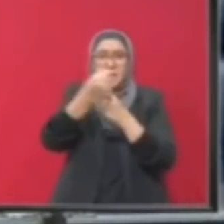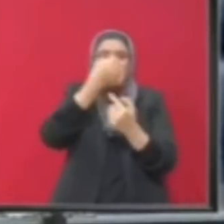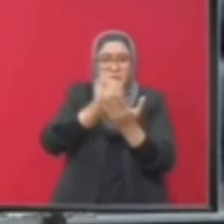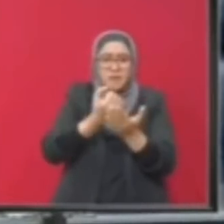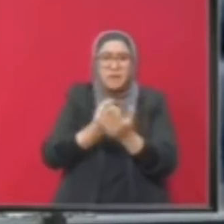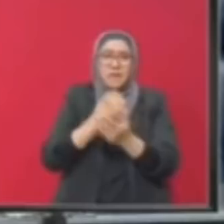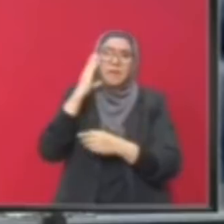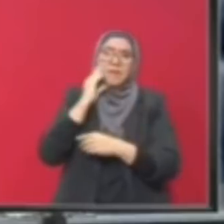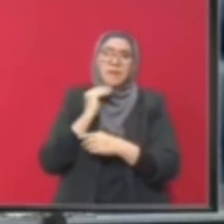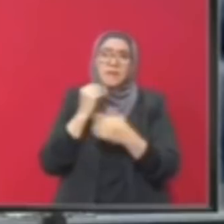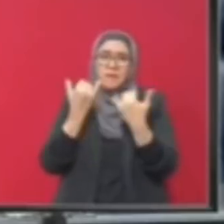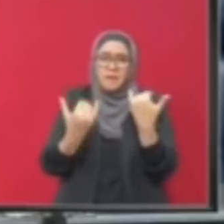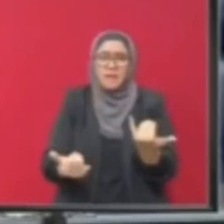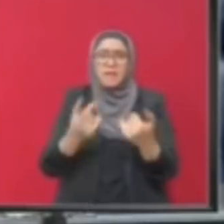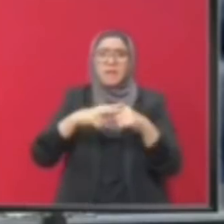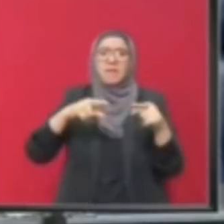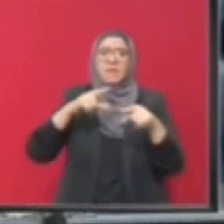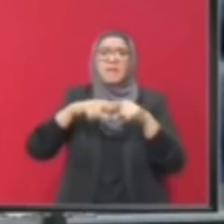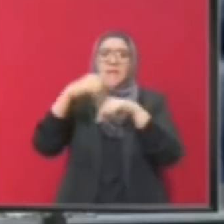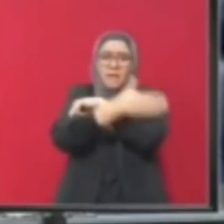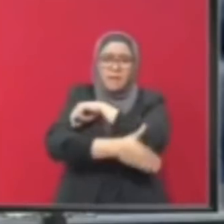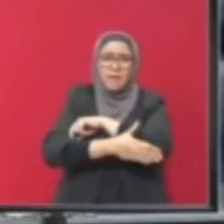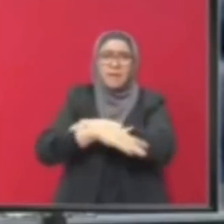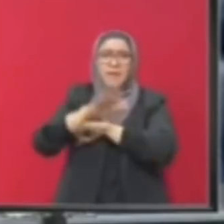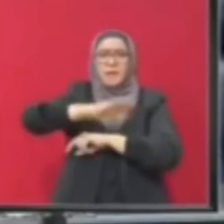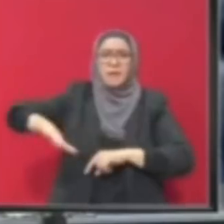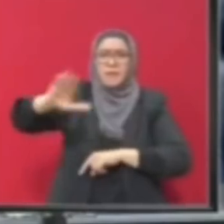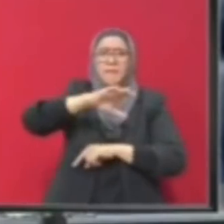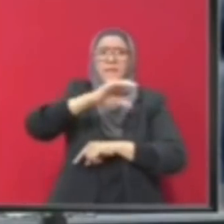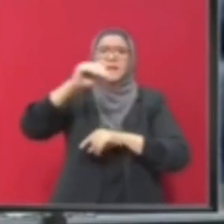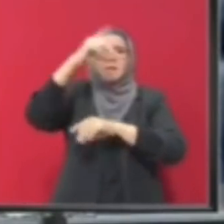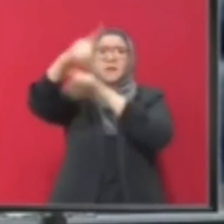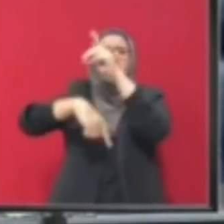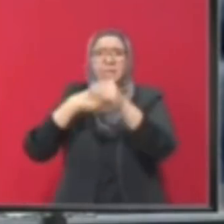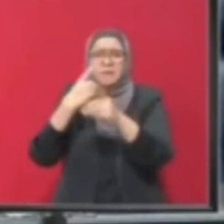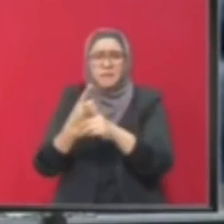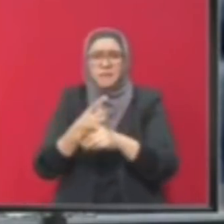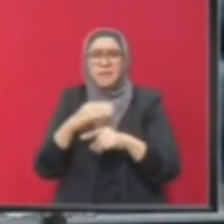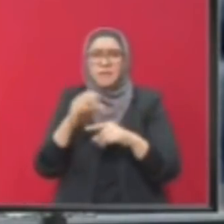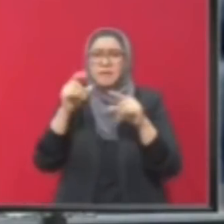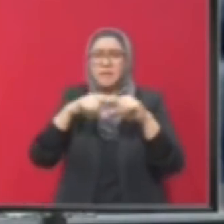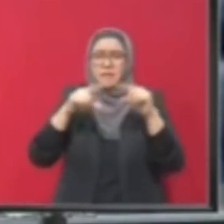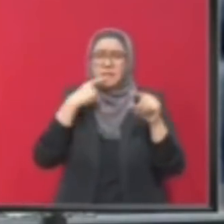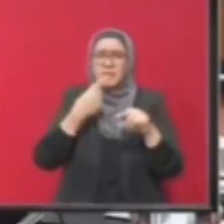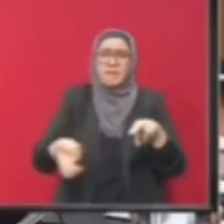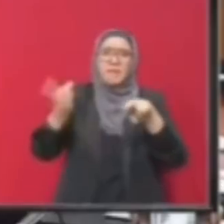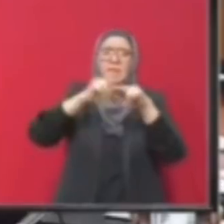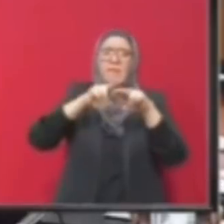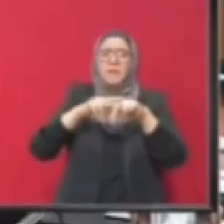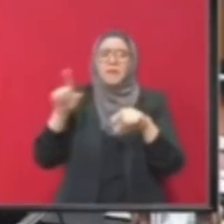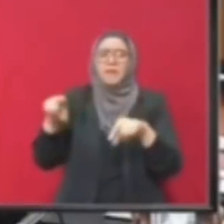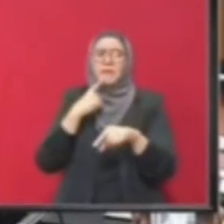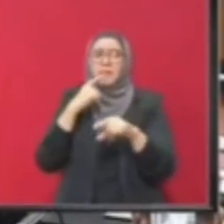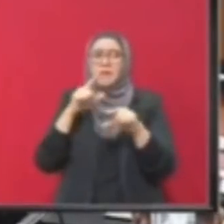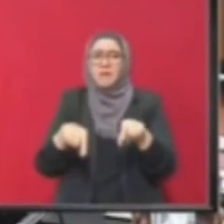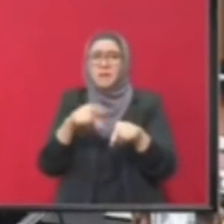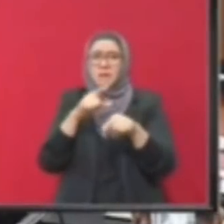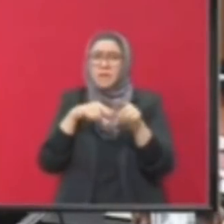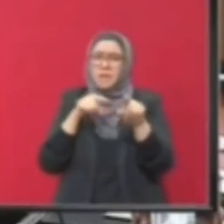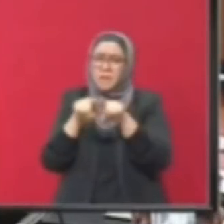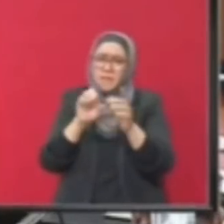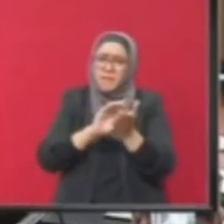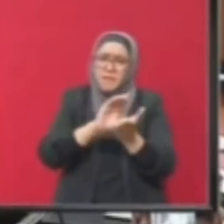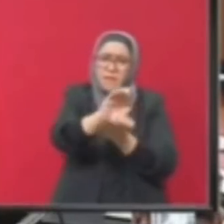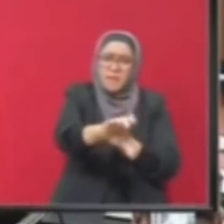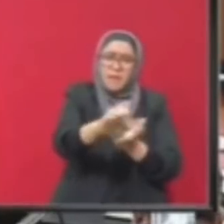dihadapi oleh negara dan rantau dan dunia ini, seperti kenaikan peruntukan di setengah-setengah kementerian yang harus dikurangkan dan disalurkan